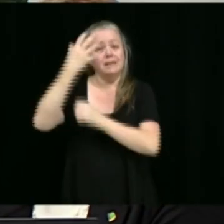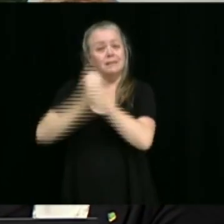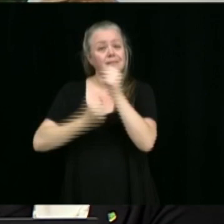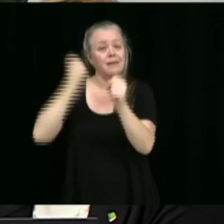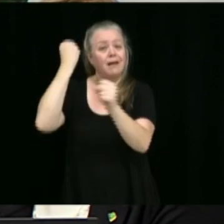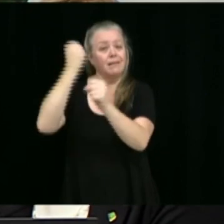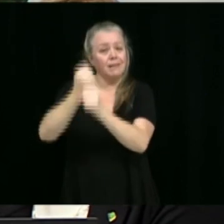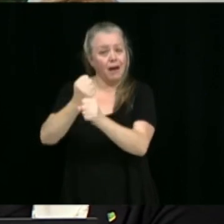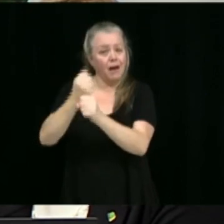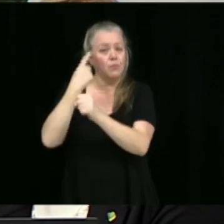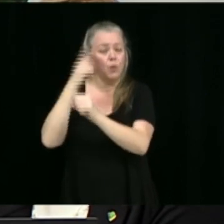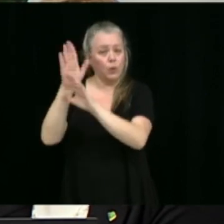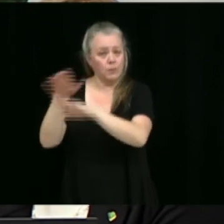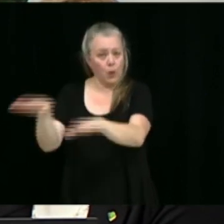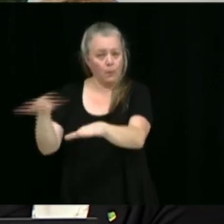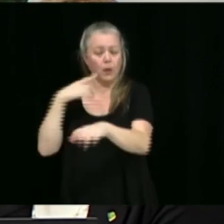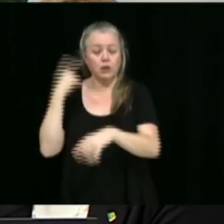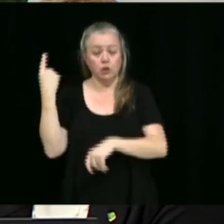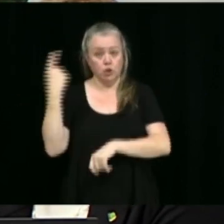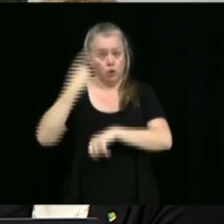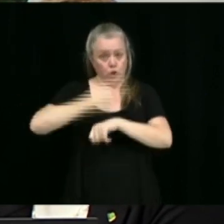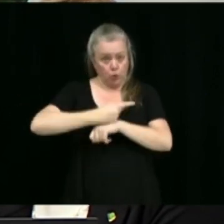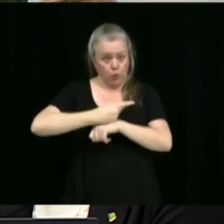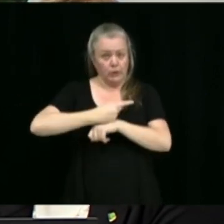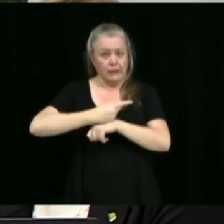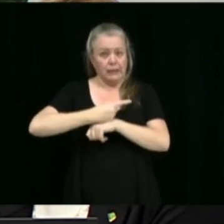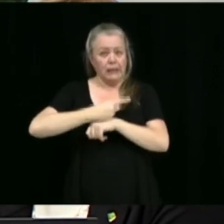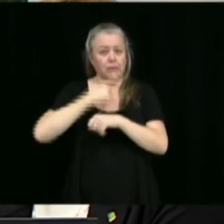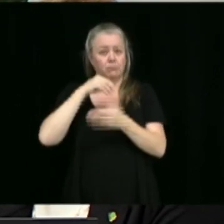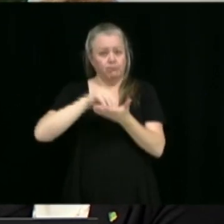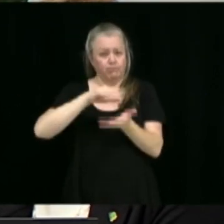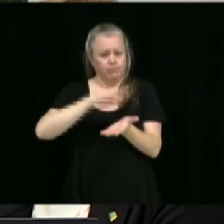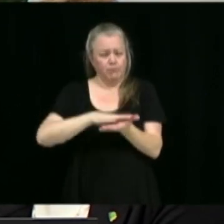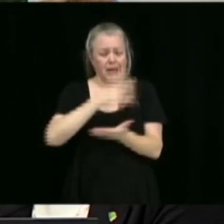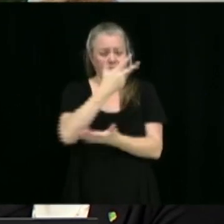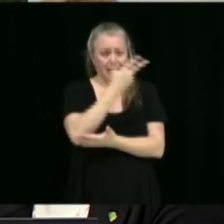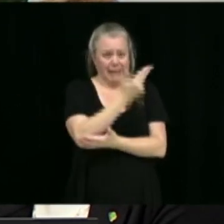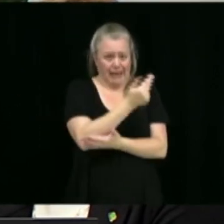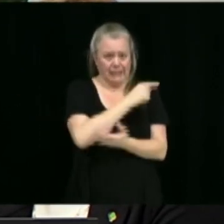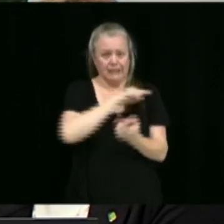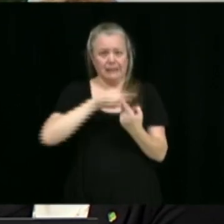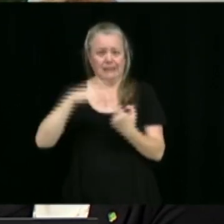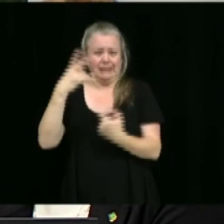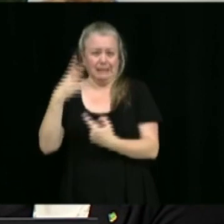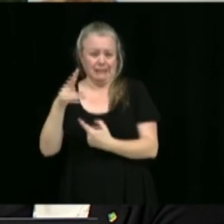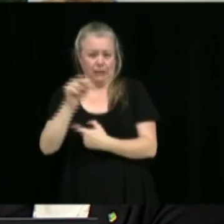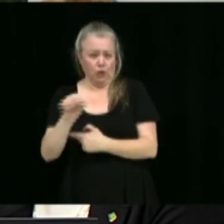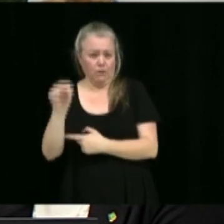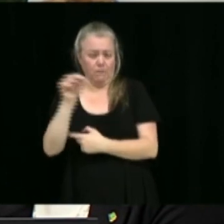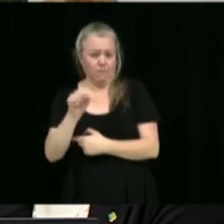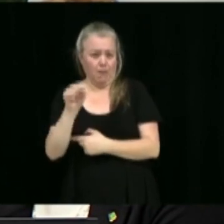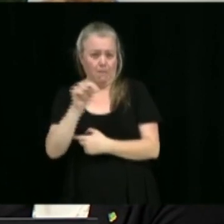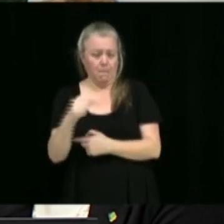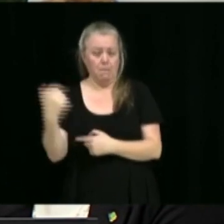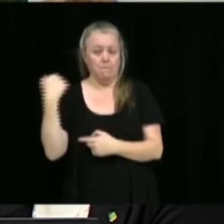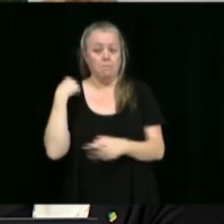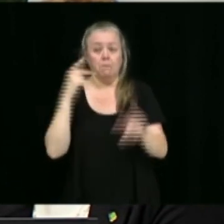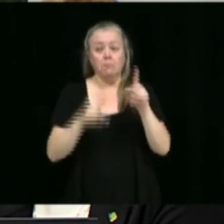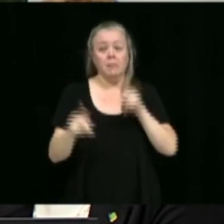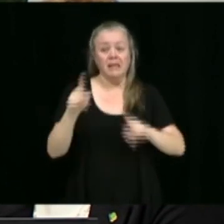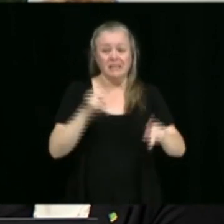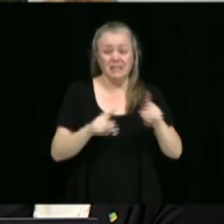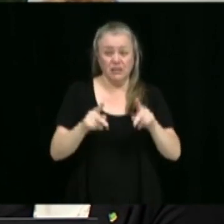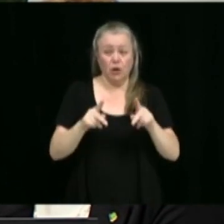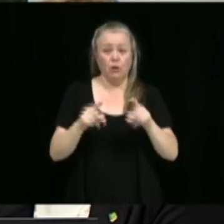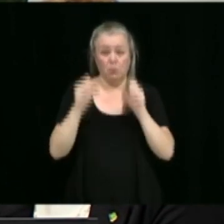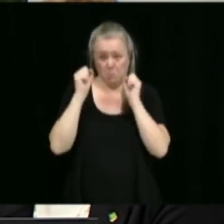immobilisations. Des journées d'enregistrement ont été tenues du 13 au 17 novembre dernier et le nombre de personnes habiles à voter n'ayant pas